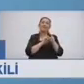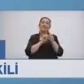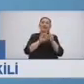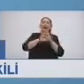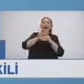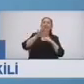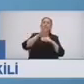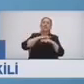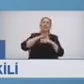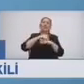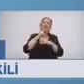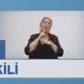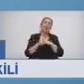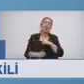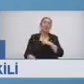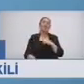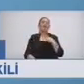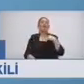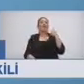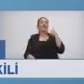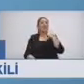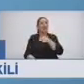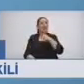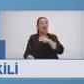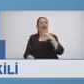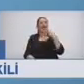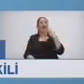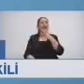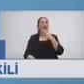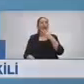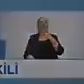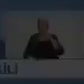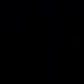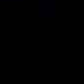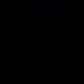diyorum. Onun için bunu da tekrar buradan Ekrem Bey'e hatırlatmış olayım.